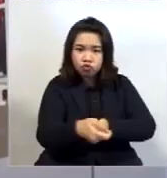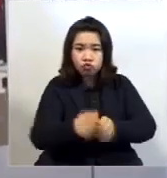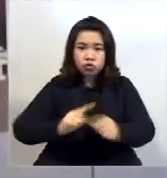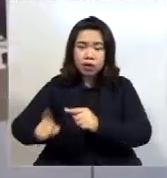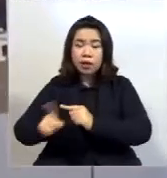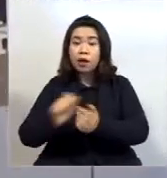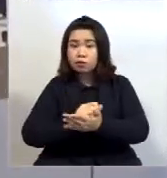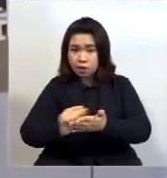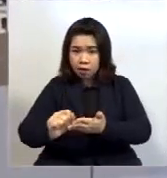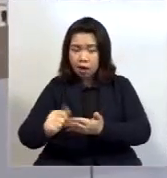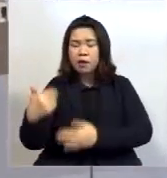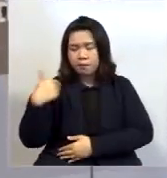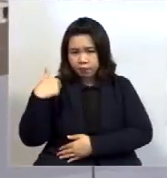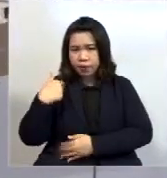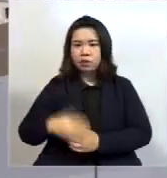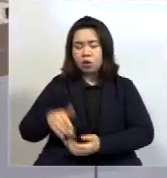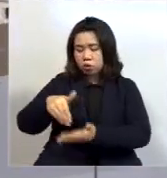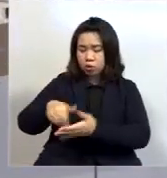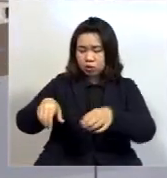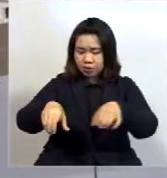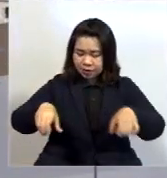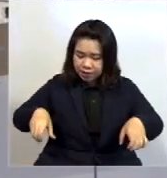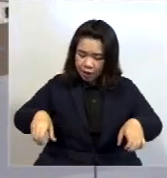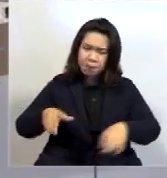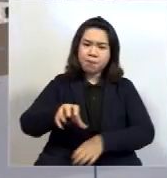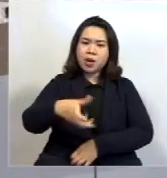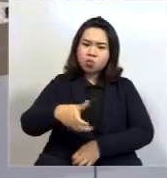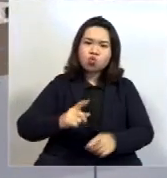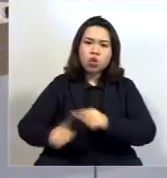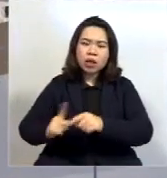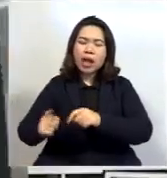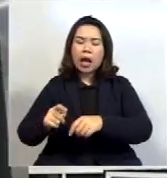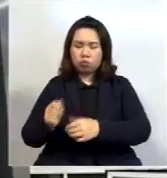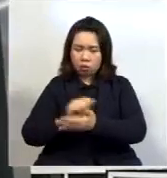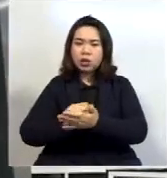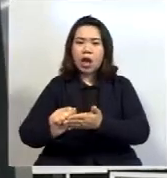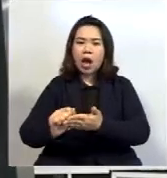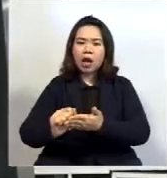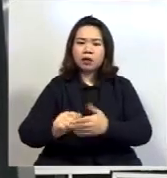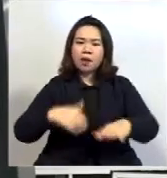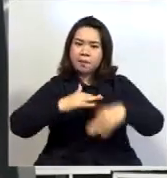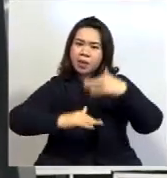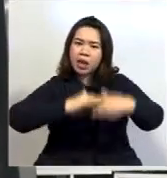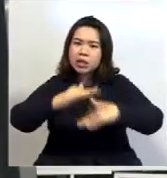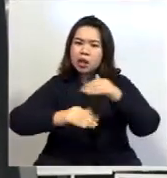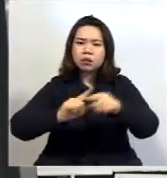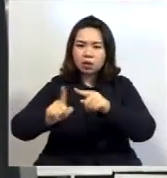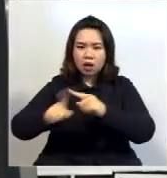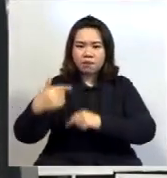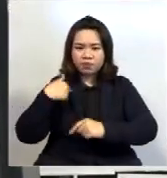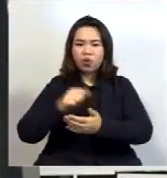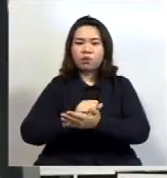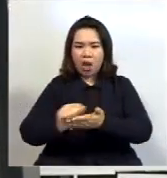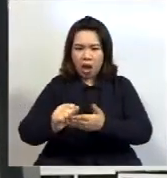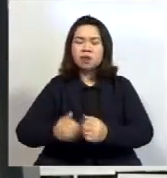การให้บริการทำความสะอาดจุดสัมผัสอย่างพวกที่จับประตูนะคะราวบันไดเลื่อนก็ต้องเข้าไปทำความสะอาดทั้งหมดร